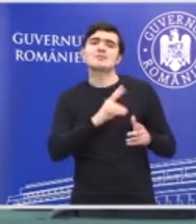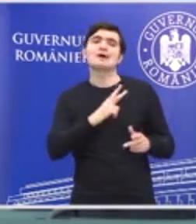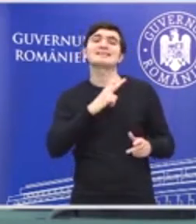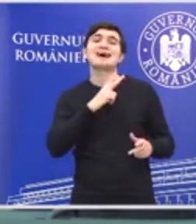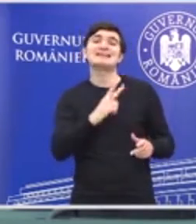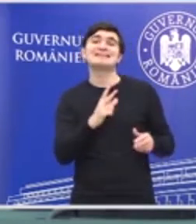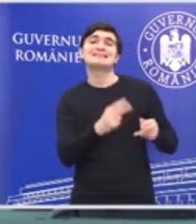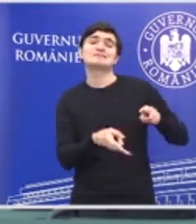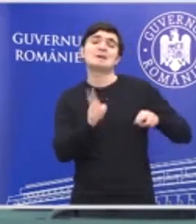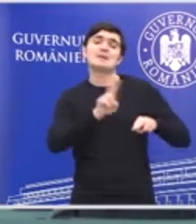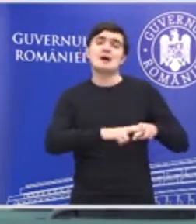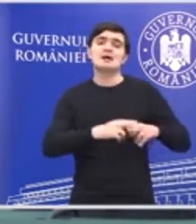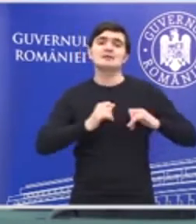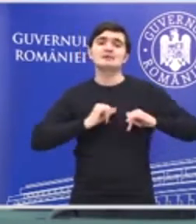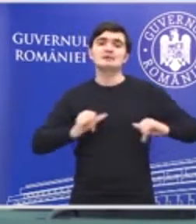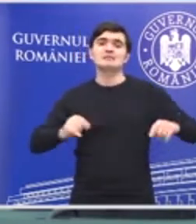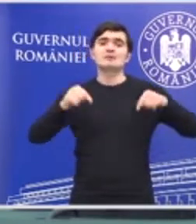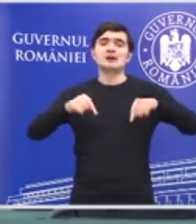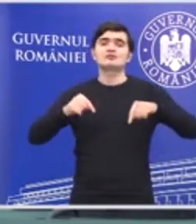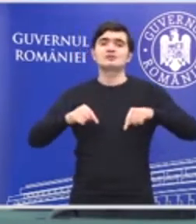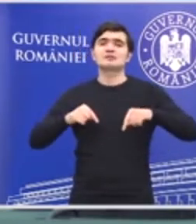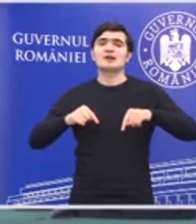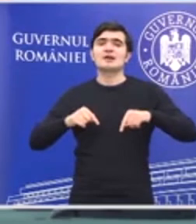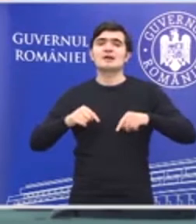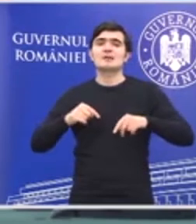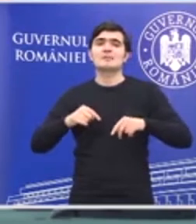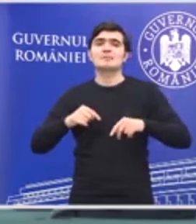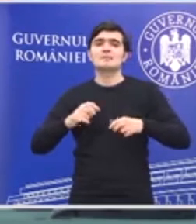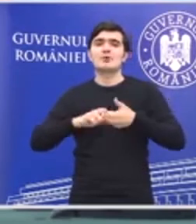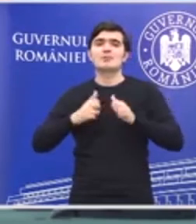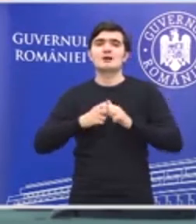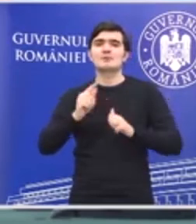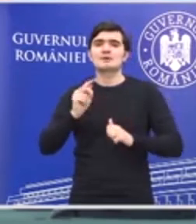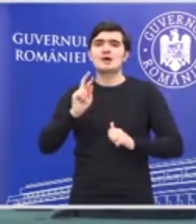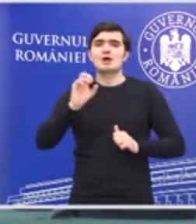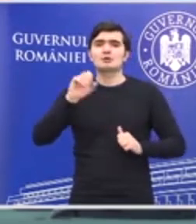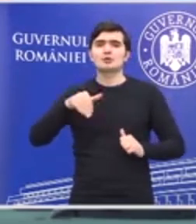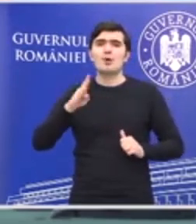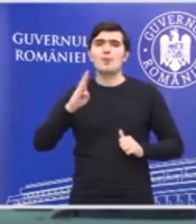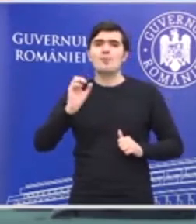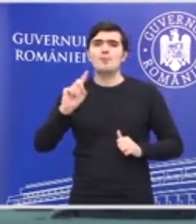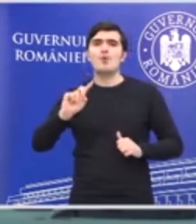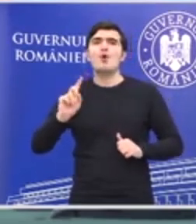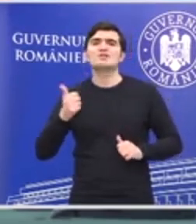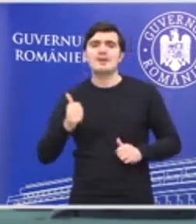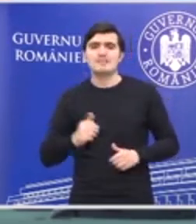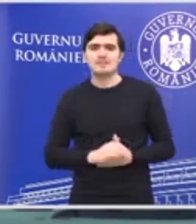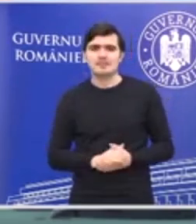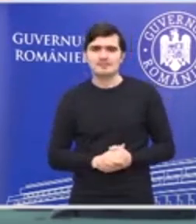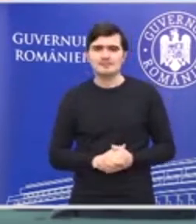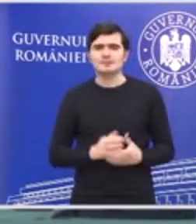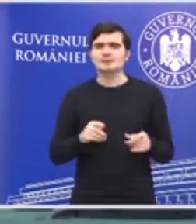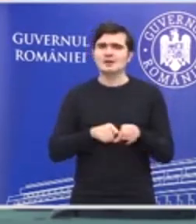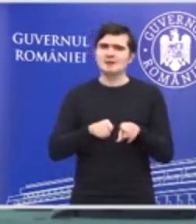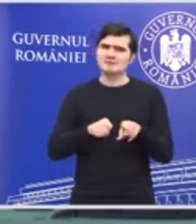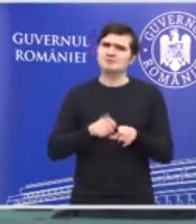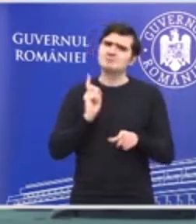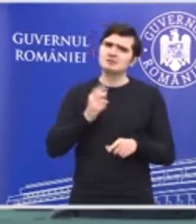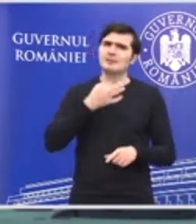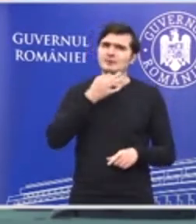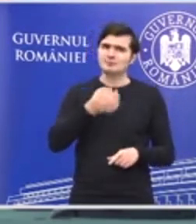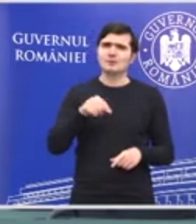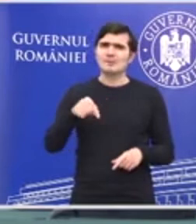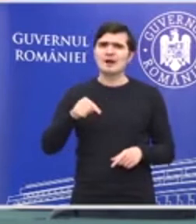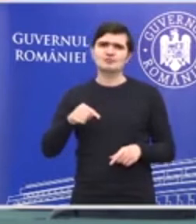aceste tipuri de evenimente trombotice particulare. De asemenea, trebuie să menționăm că